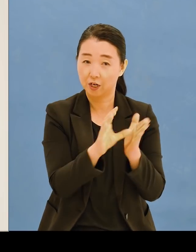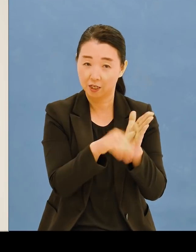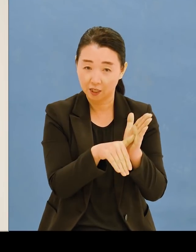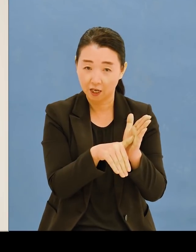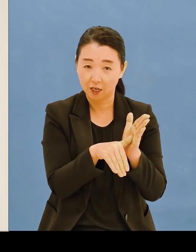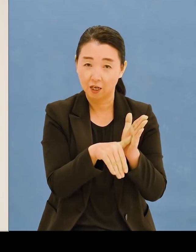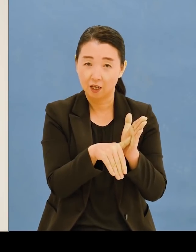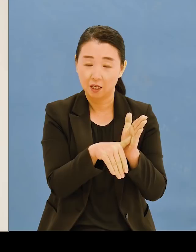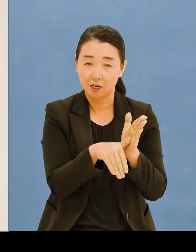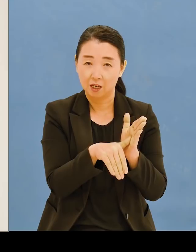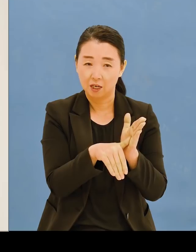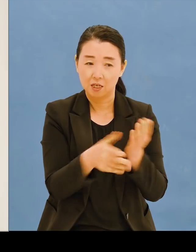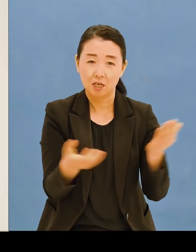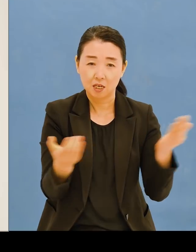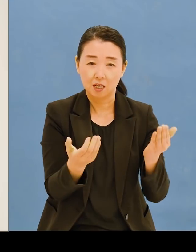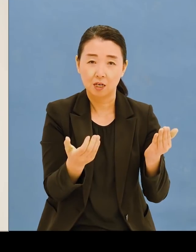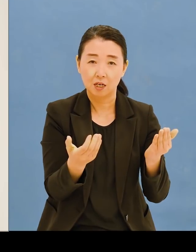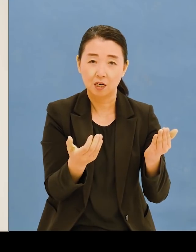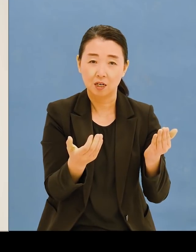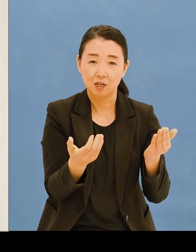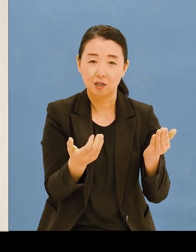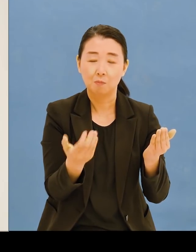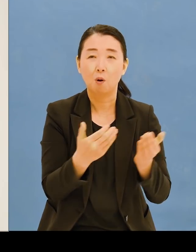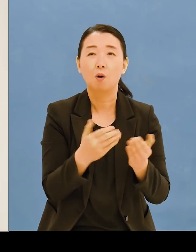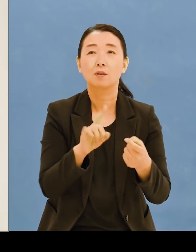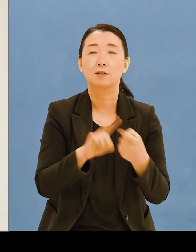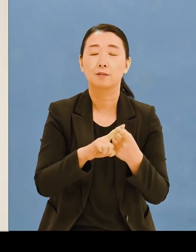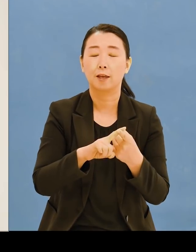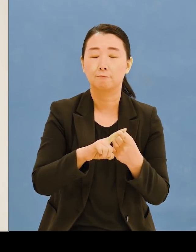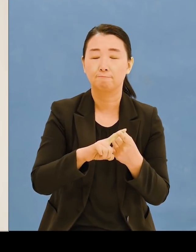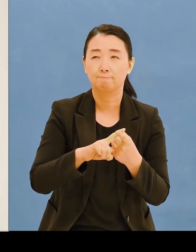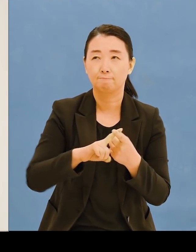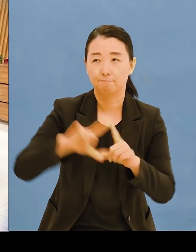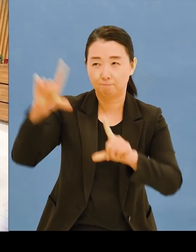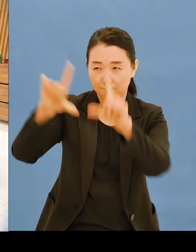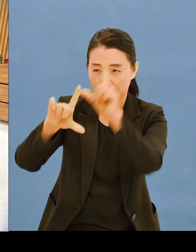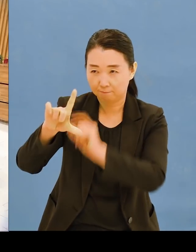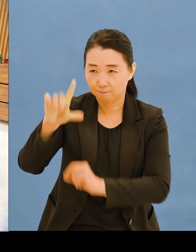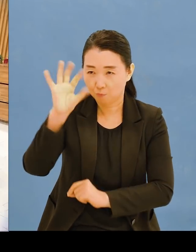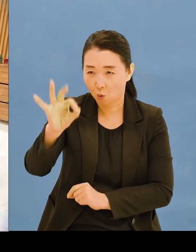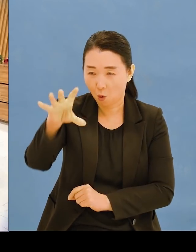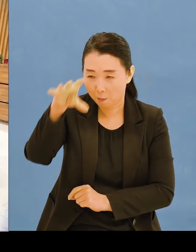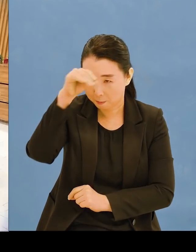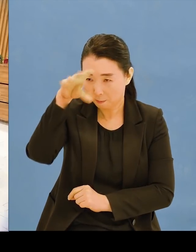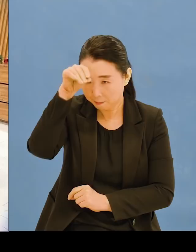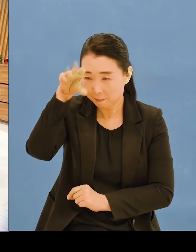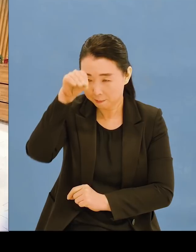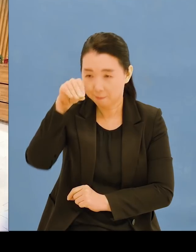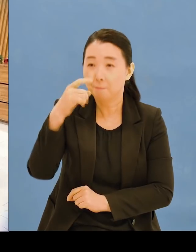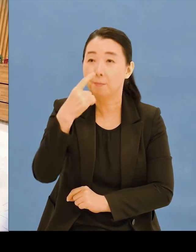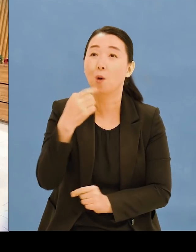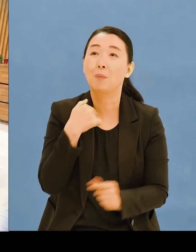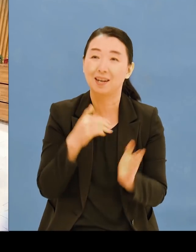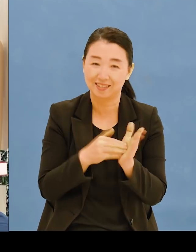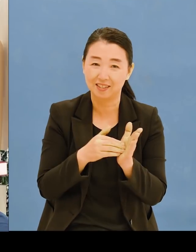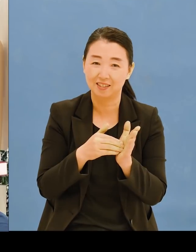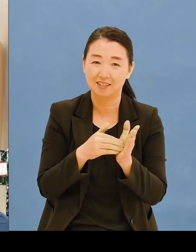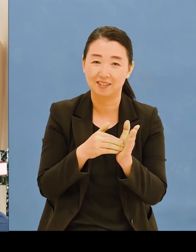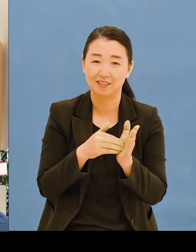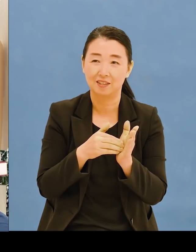제가 하는 그 많은 그런 사역들의 모판이 사실 그때 다져졌어요. 하정원 목사님. 네, 하정원 목사님 통해서 네. 그분